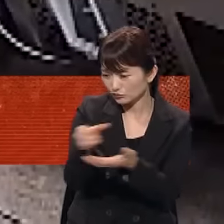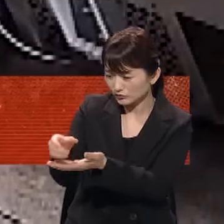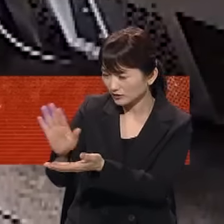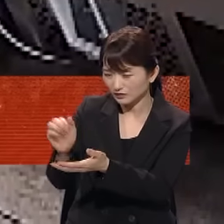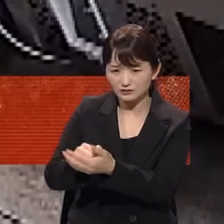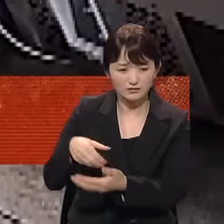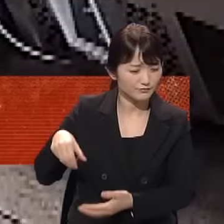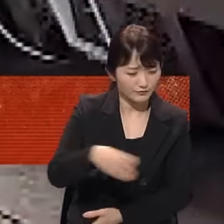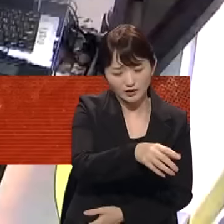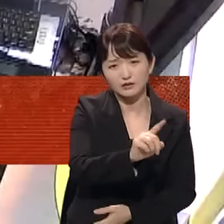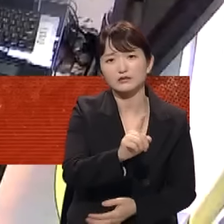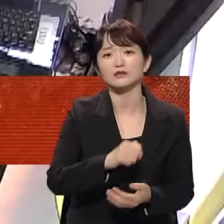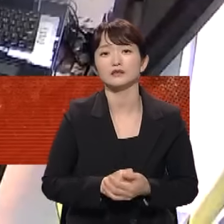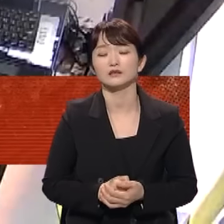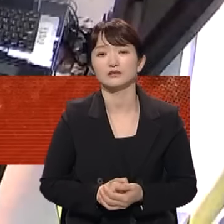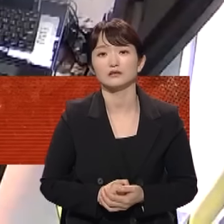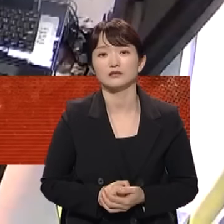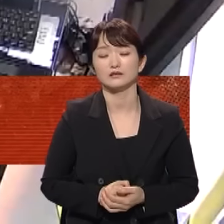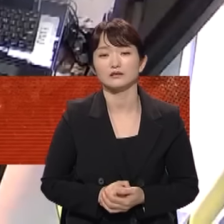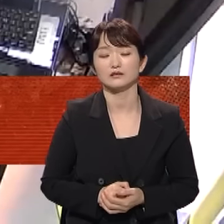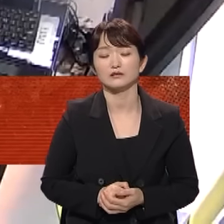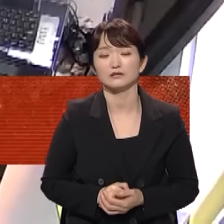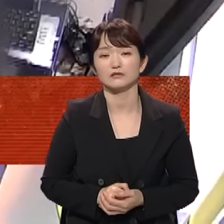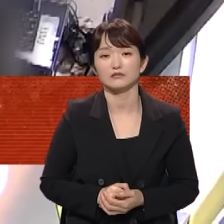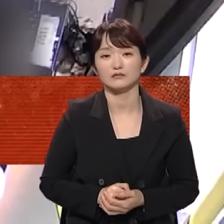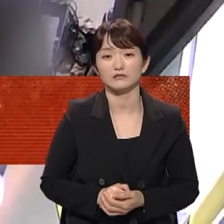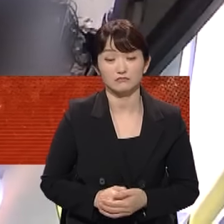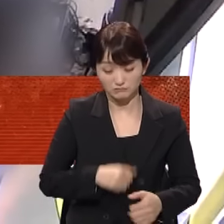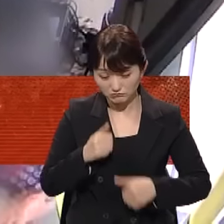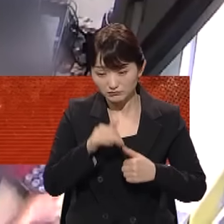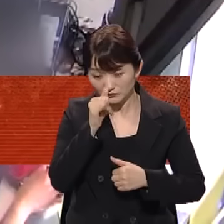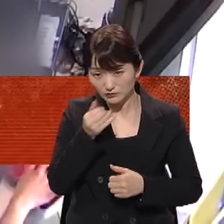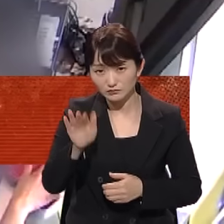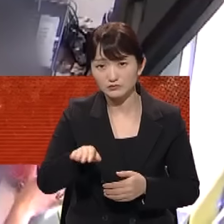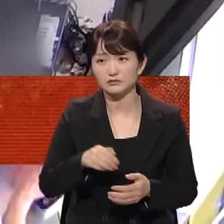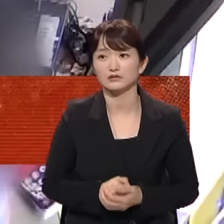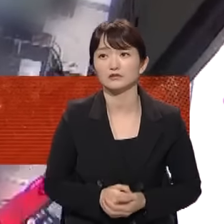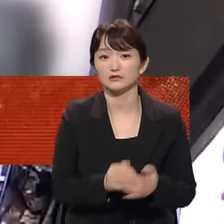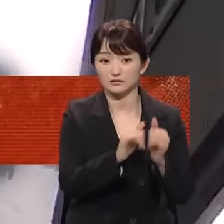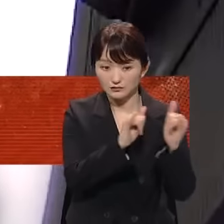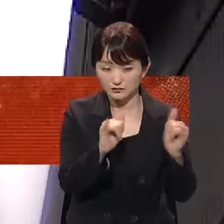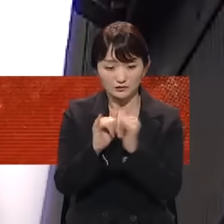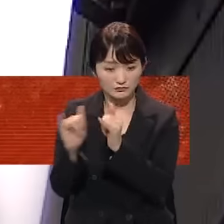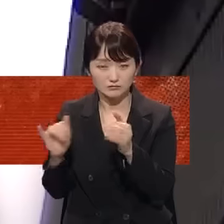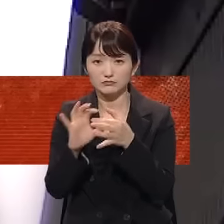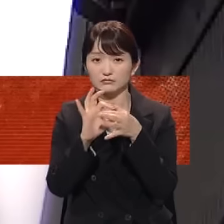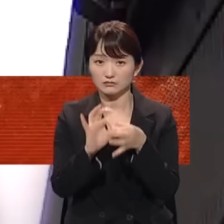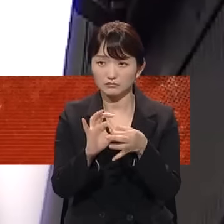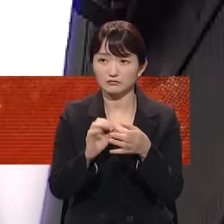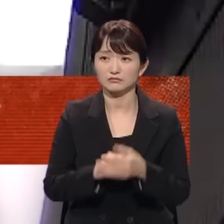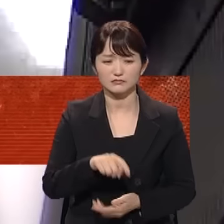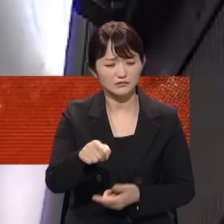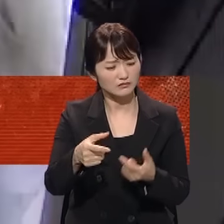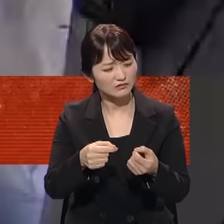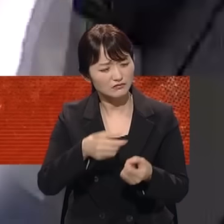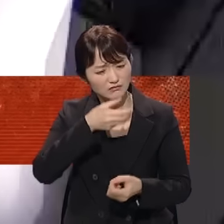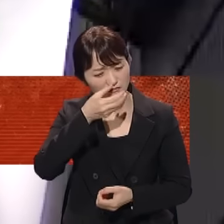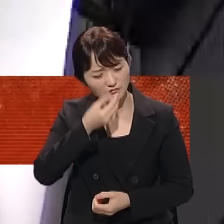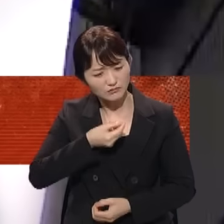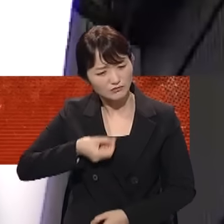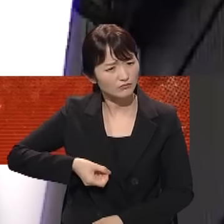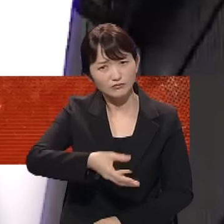100번 양보해서 열받을 수 있어요. 자, 그런데 양 변호사님. 저 정말 사람과 사람과의 관계에서 저런 짓을 한다는 게